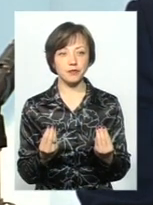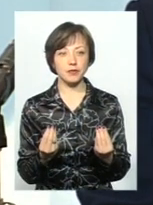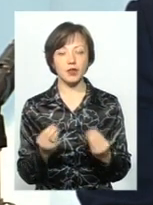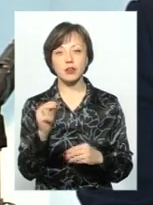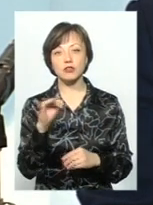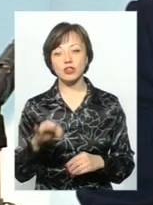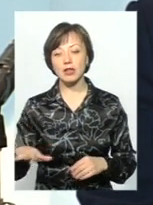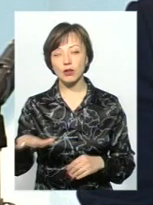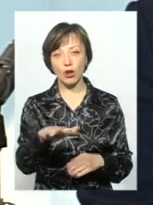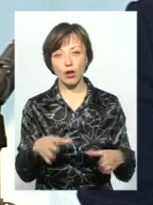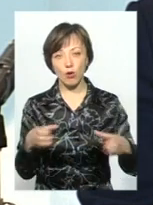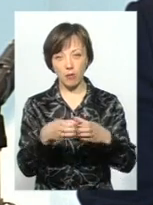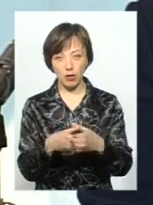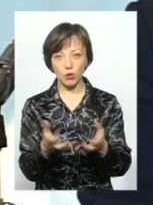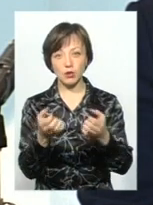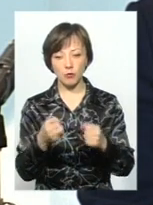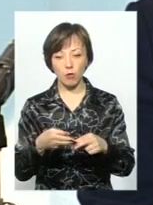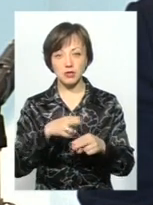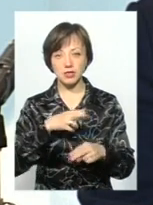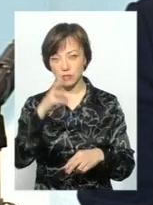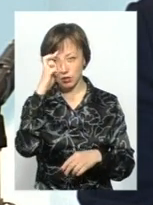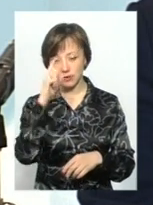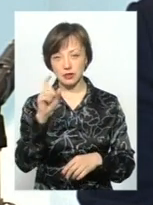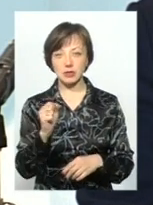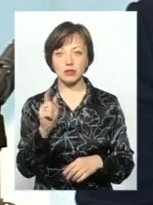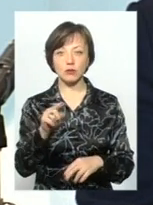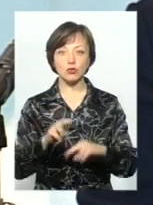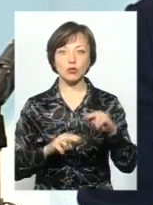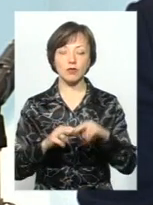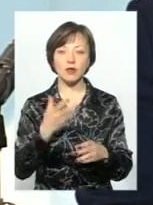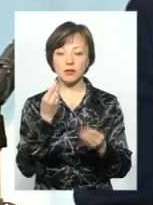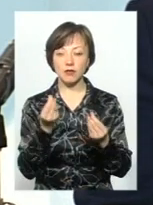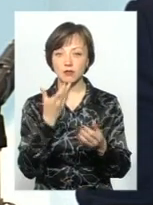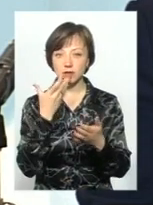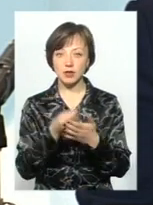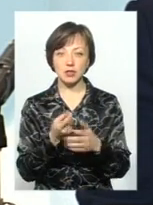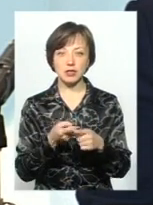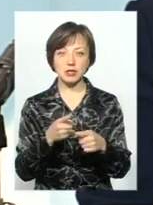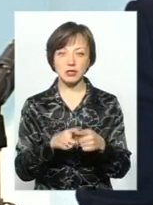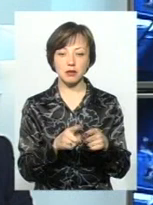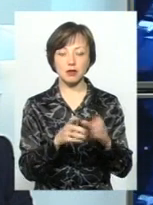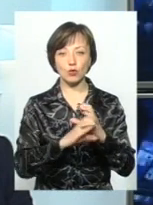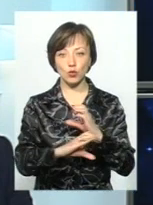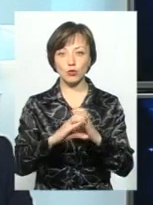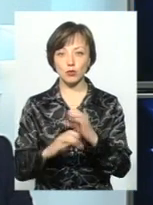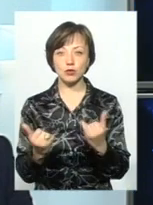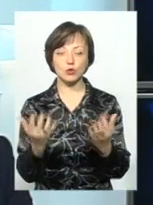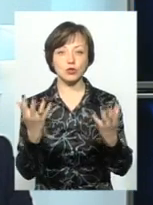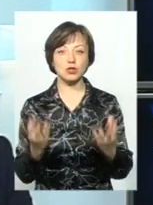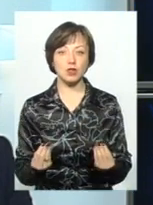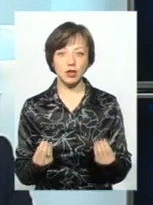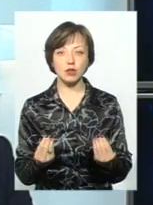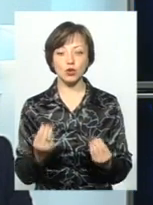територіальні громади отримають якусь компенсацію від держави за те, що вони збудували власним коштом оці мережі, які на сьогоднішній день